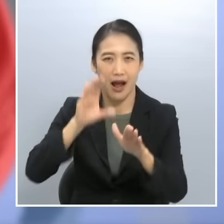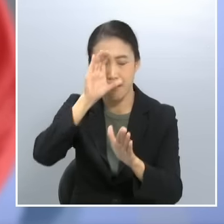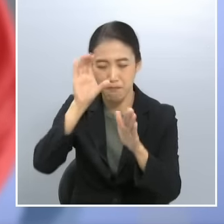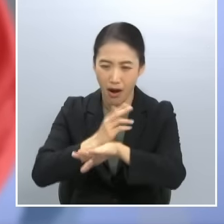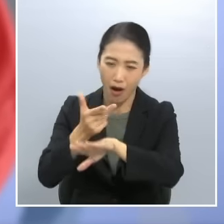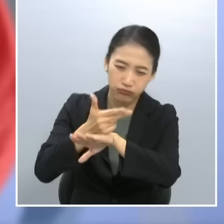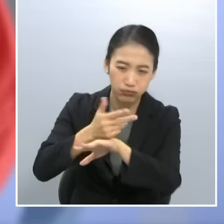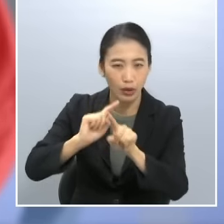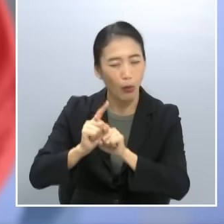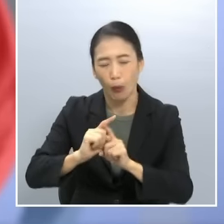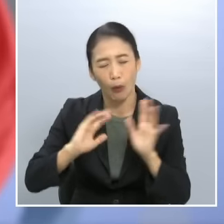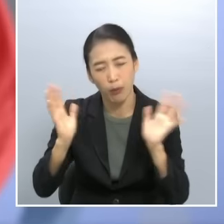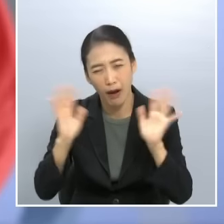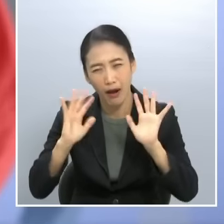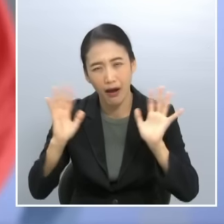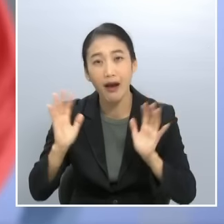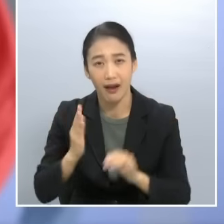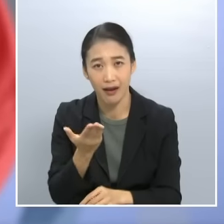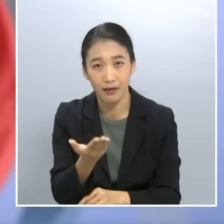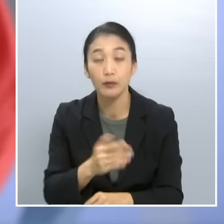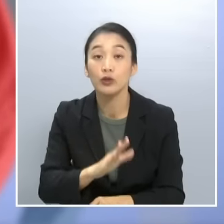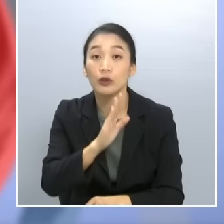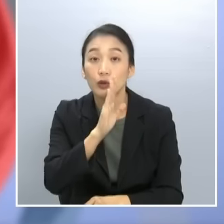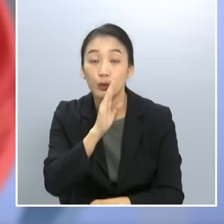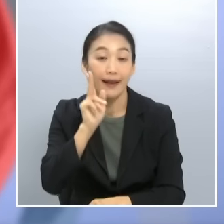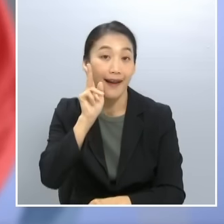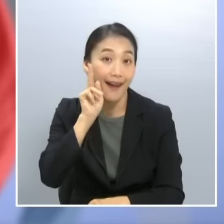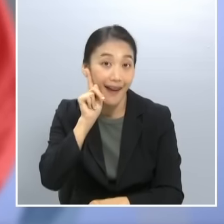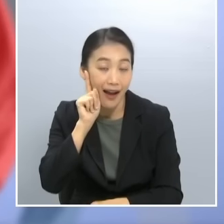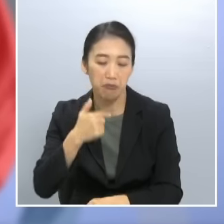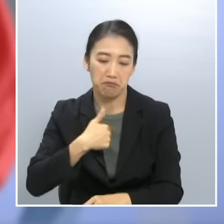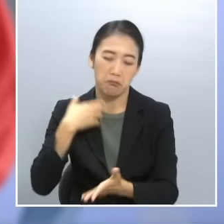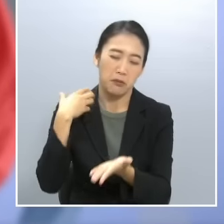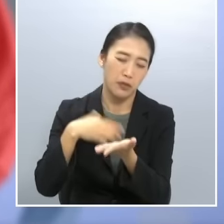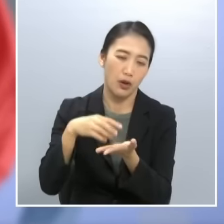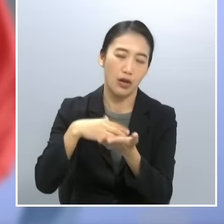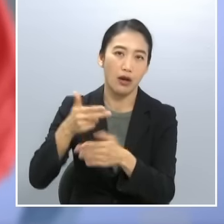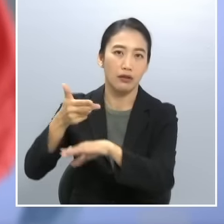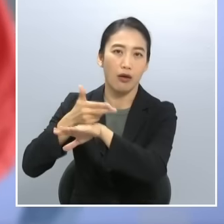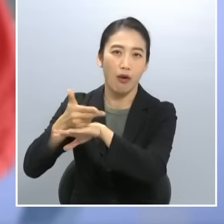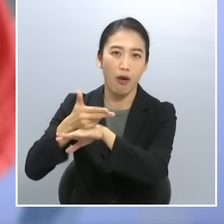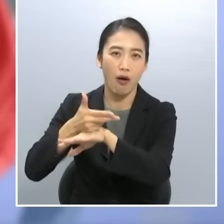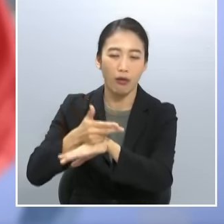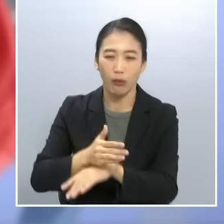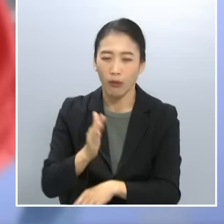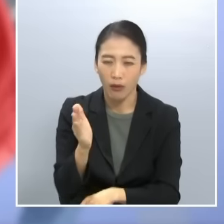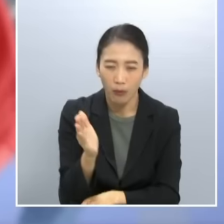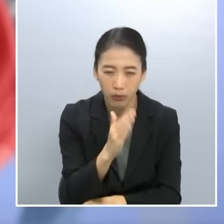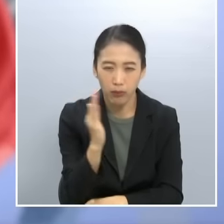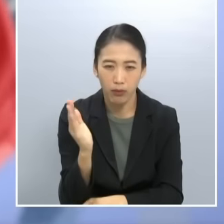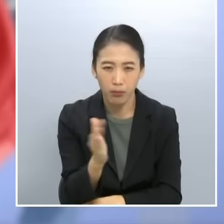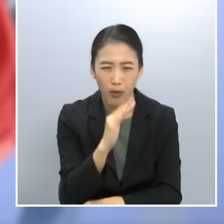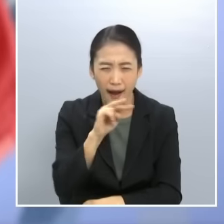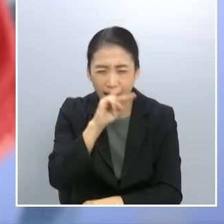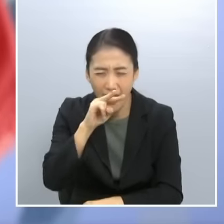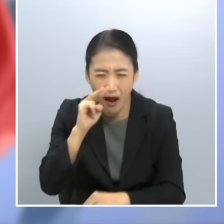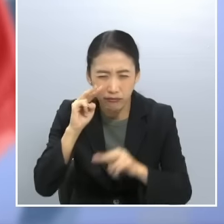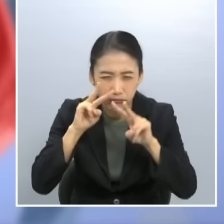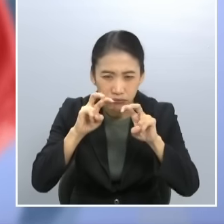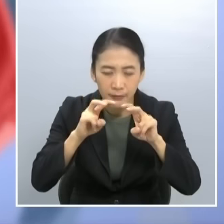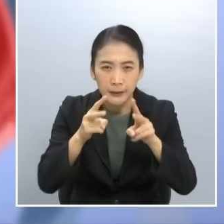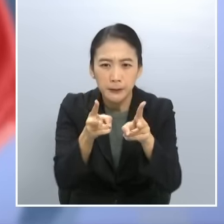เลยว่าธรรมดานะเวลานำเสนอข่าวเนี่ยภาพจากกล้องวงจรปิดเนี่ยเราหากันยากมากเลยอแต่คุณผู้ชมใช่มั้ย